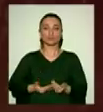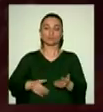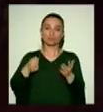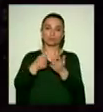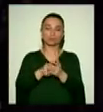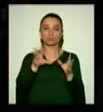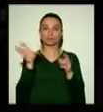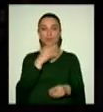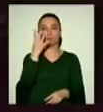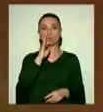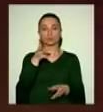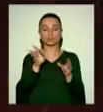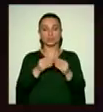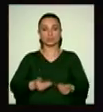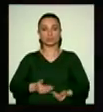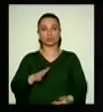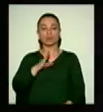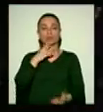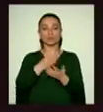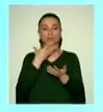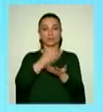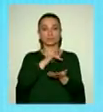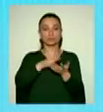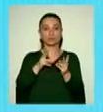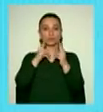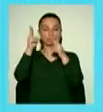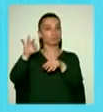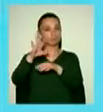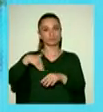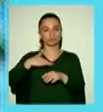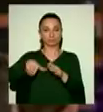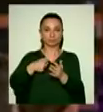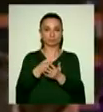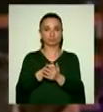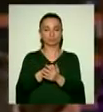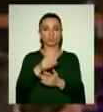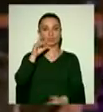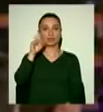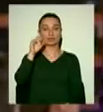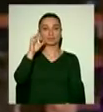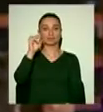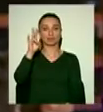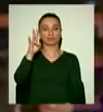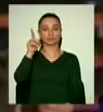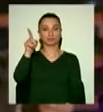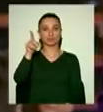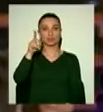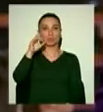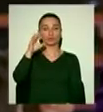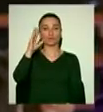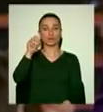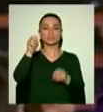უკანასკნელი 4 წელი გაატარა. ქალი, რომელიც თავის ქვეყანაში დაბრუნდა, აღარ გათხოვილა. მიკაელა სტრიმბეანუ